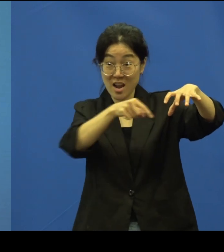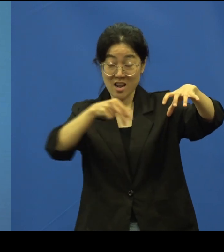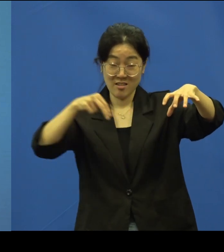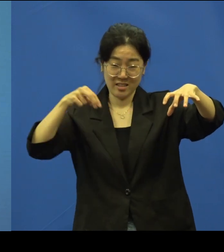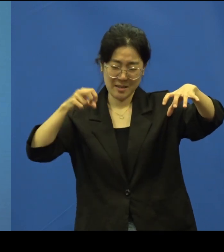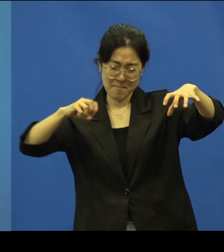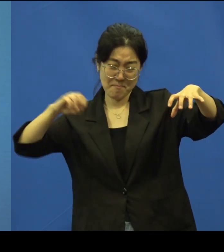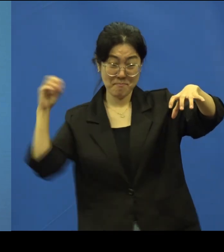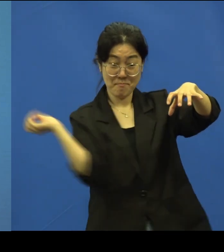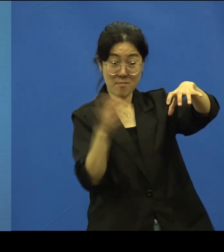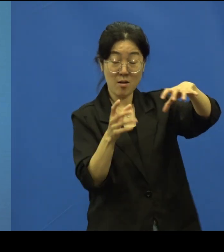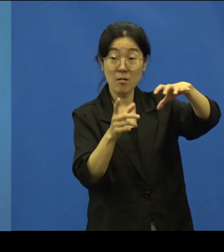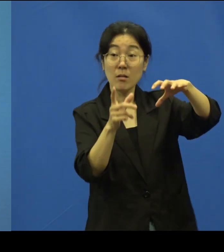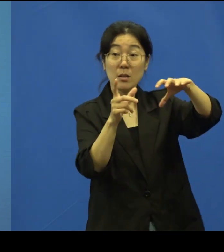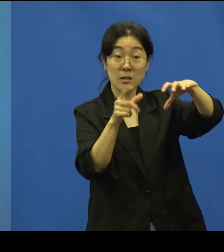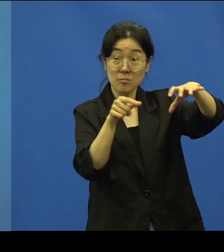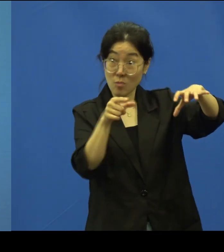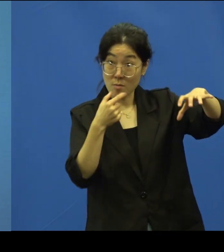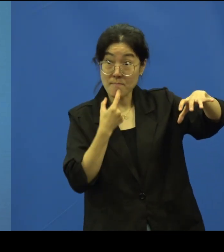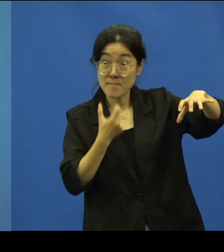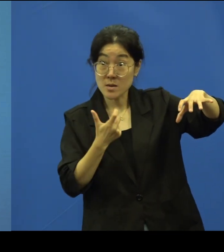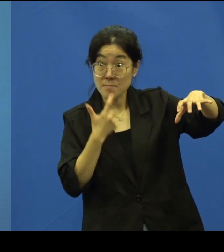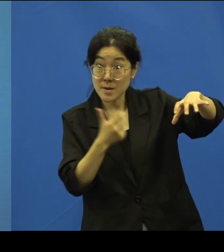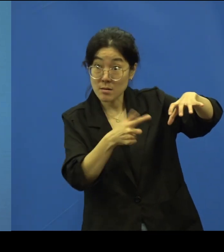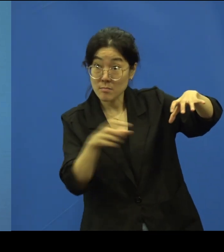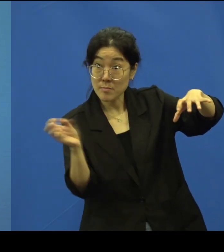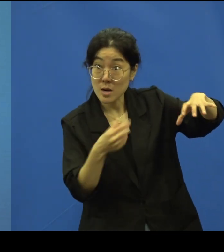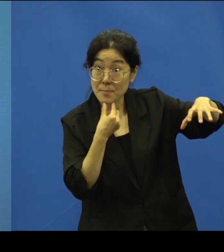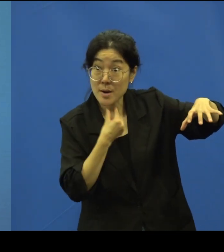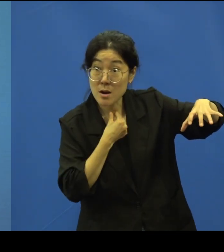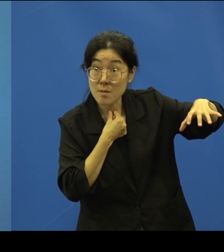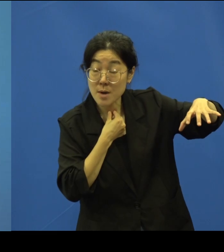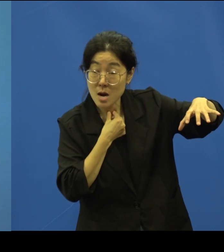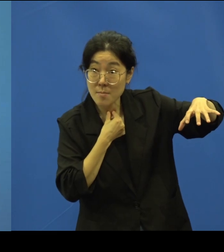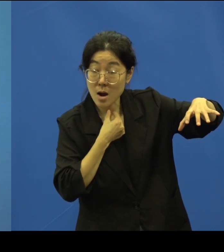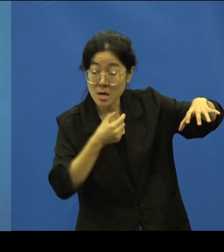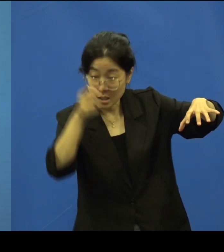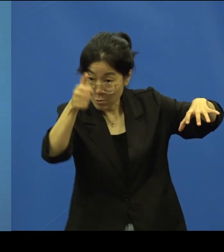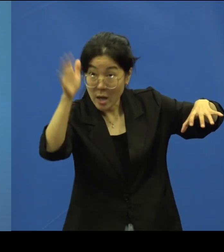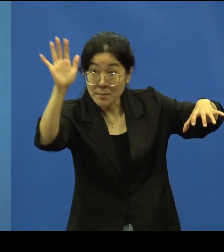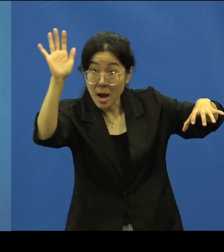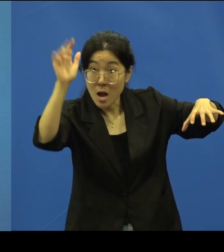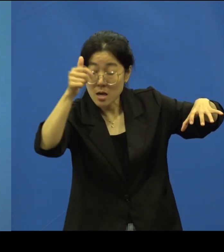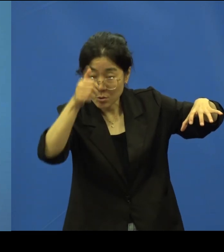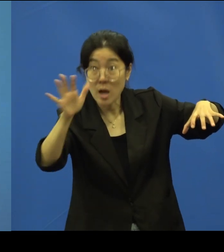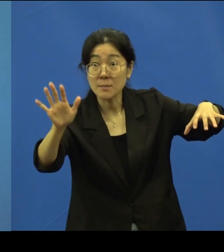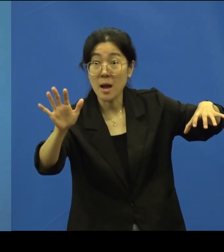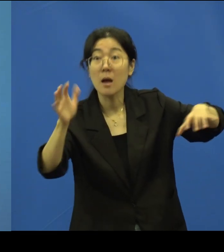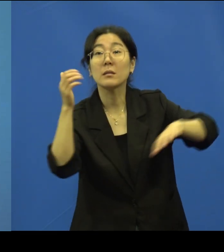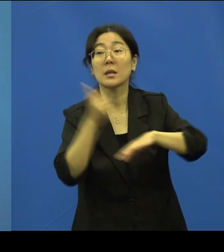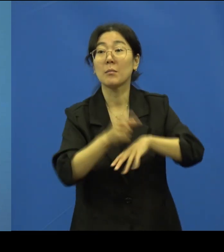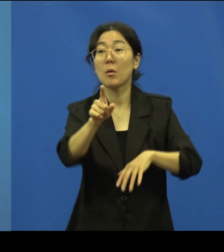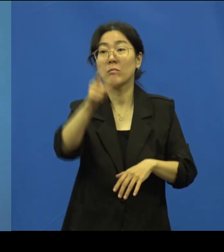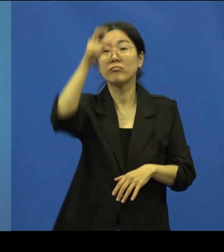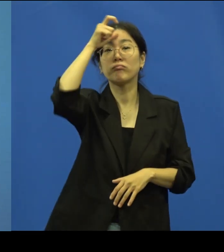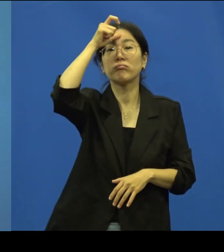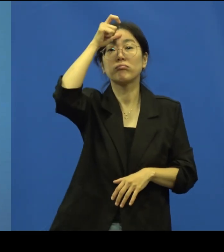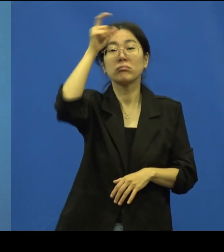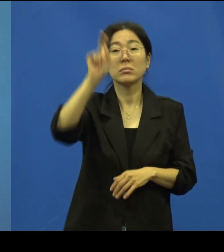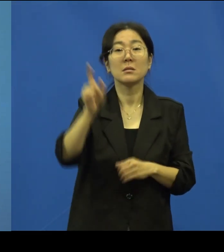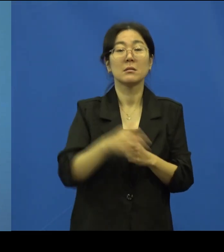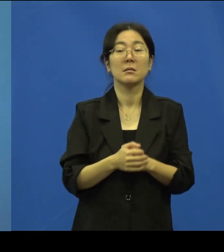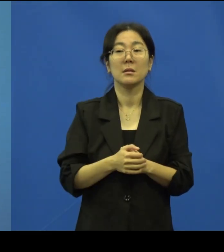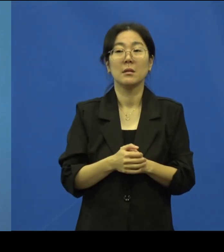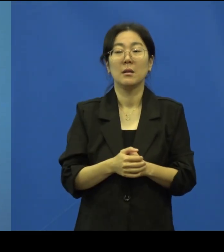위협 속에서도 하루 3번 기도했던 것을 알지 않습니까? 그때에 다니엘의 나이가 이미 80이 넘었을